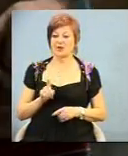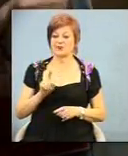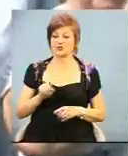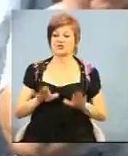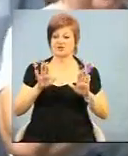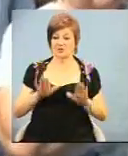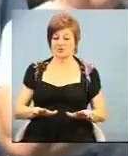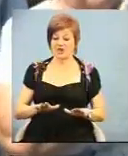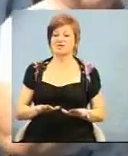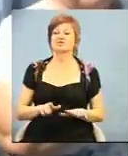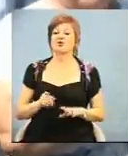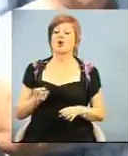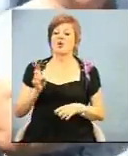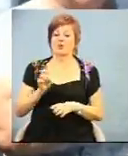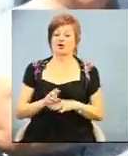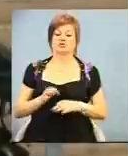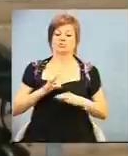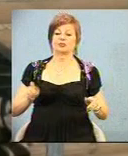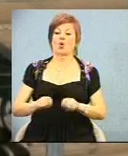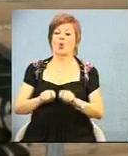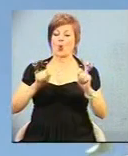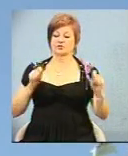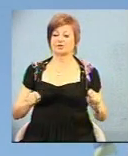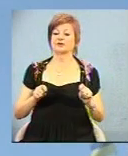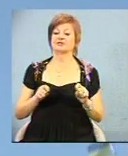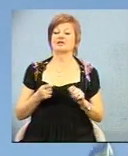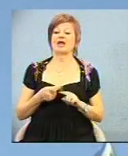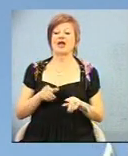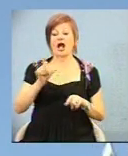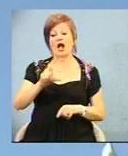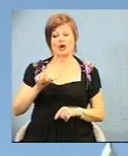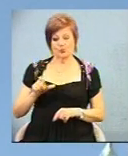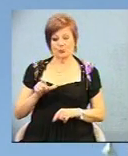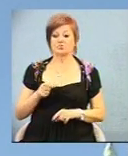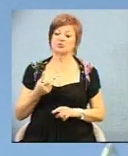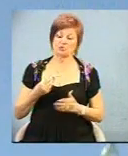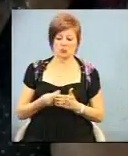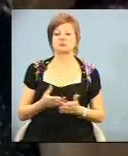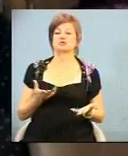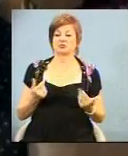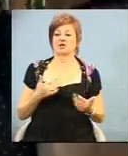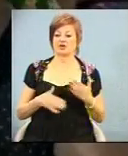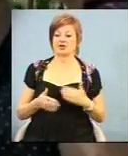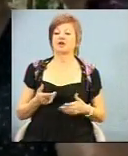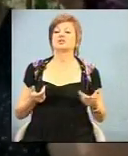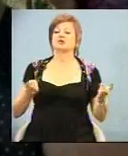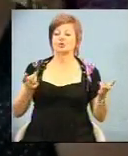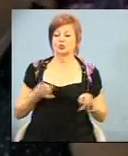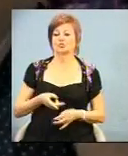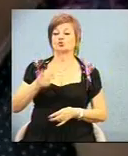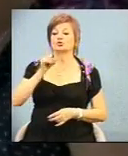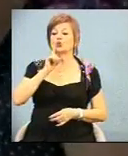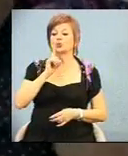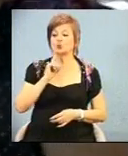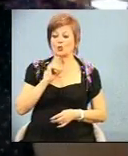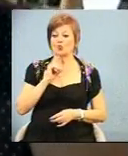біля виконкому також пройшло урочисте відкриття батареї. Що ж до містян, то вони проєкт оцінили. Це треба, це удобно